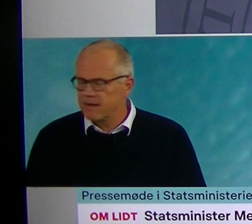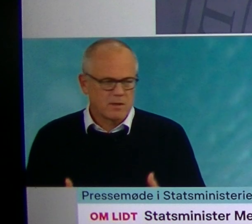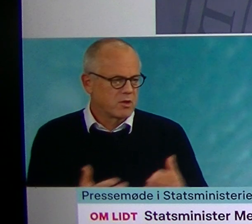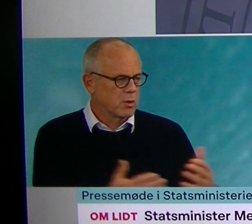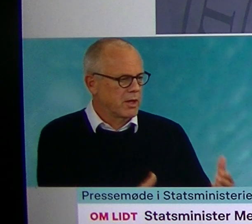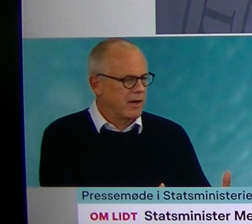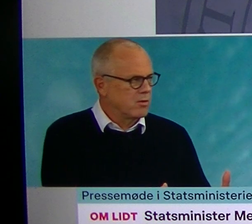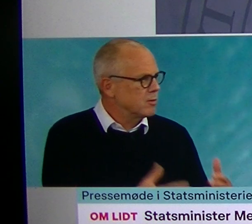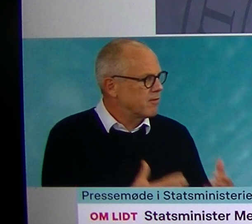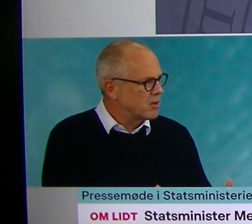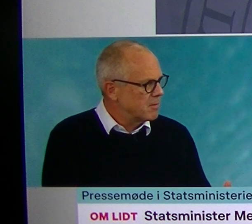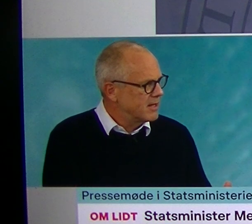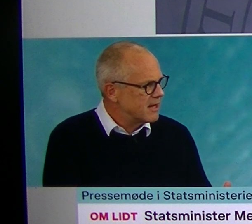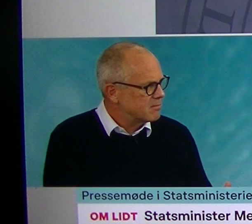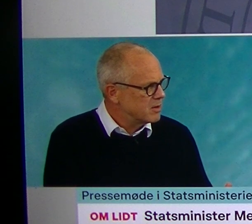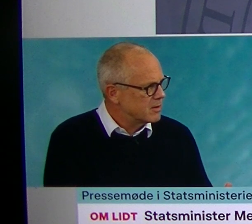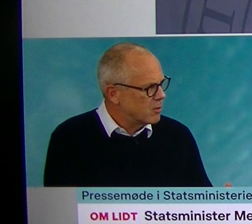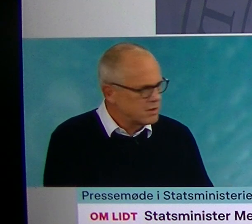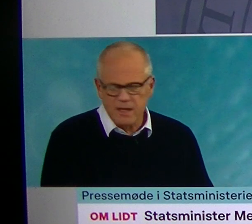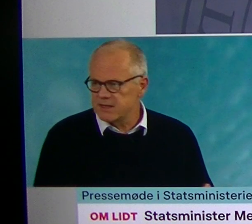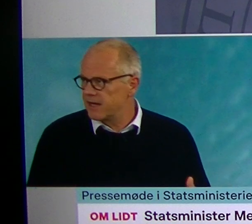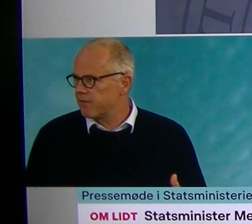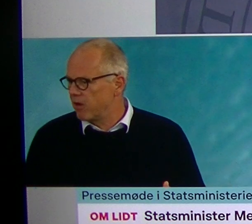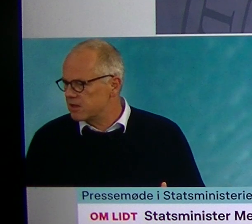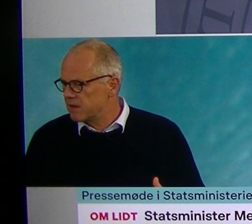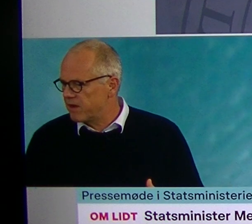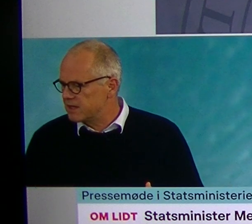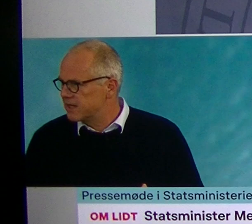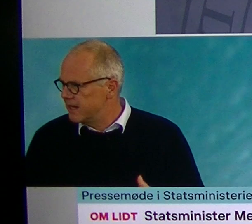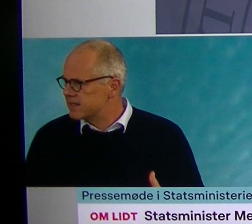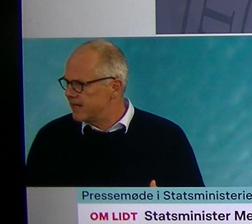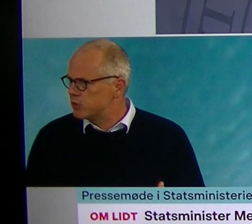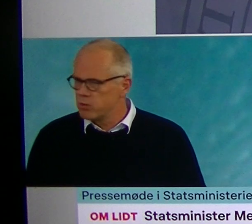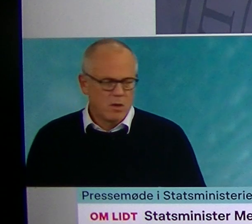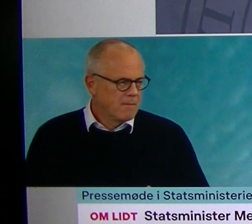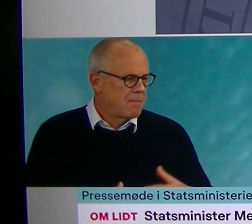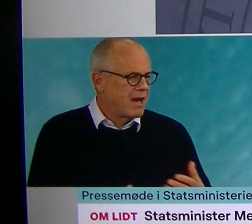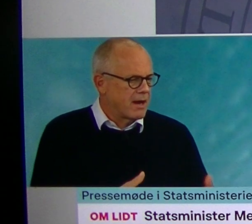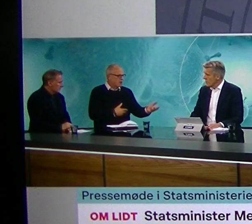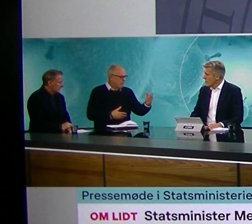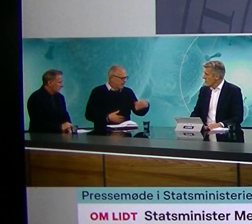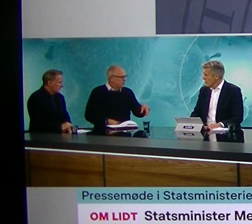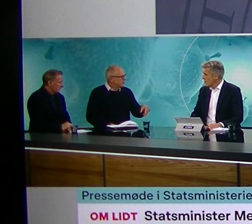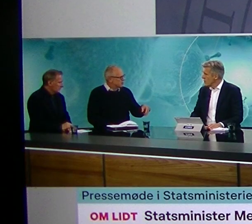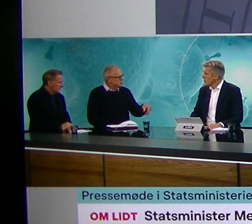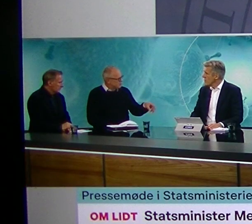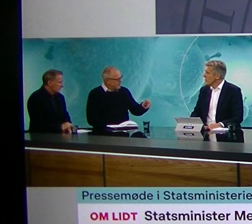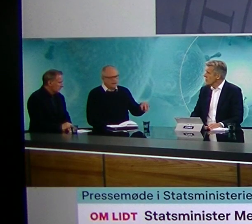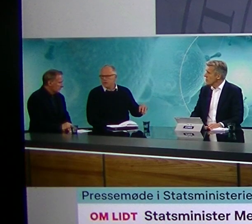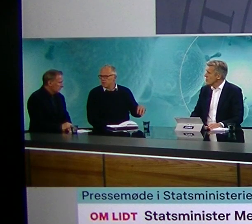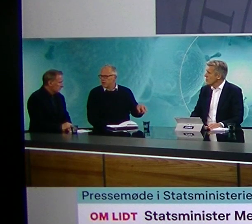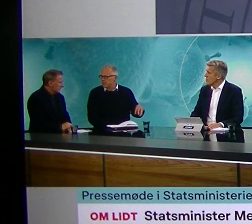stadigvæk, som vi så det i efteråret, folk der blev indsagt lungbetændelser? Er folk, som faktisk ikke er særligt syge, men kommer ind forbi